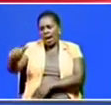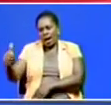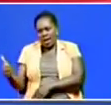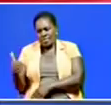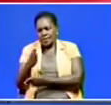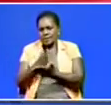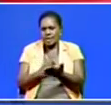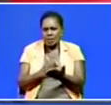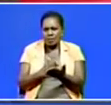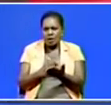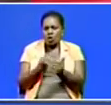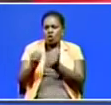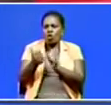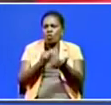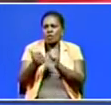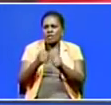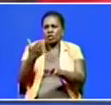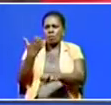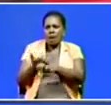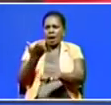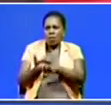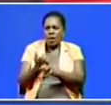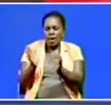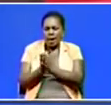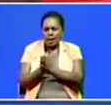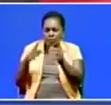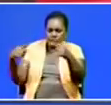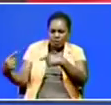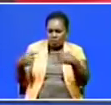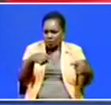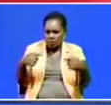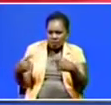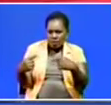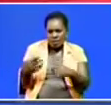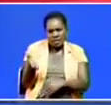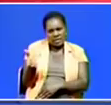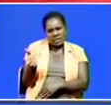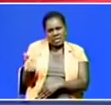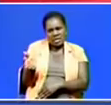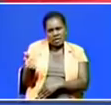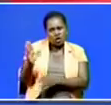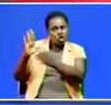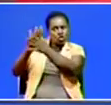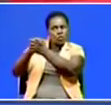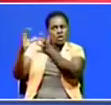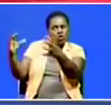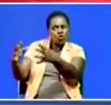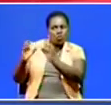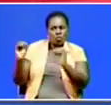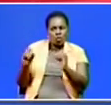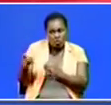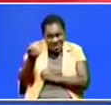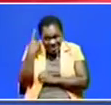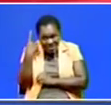wengine mashindano yao ni mawe na fujo na vita. Hawa sio watu wa Jubilee. Sijui